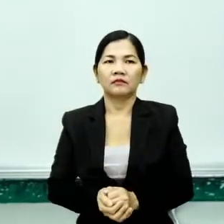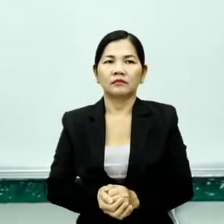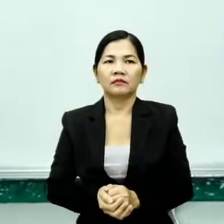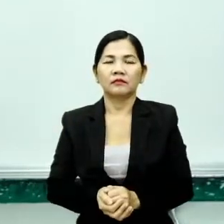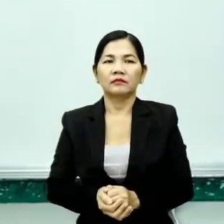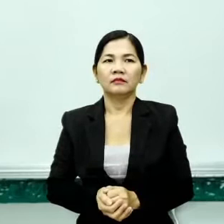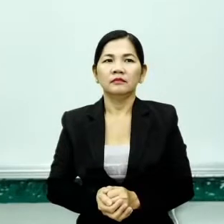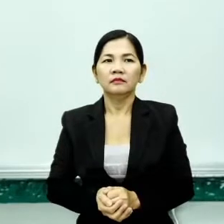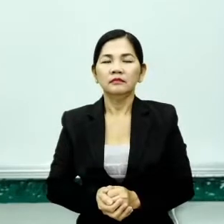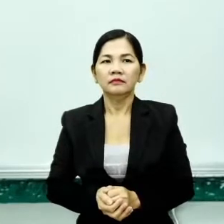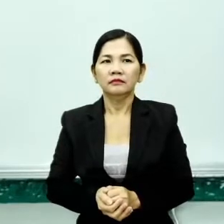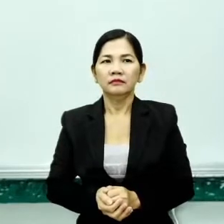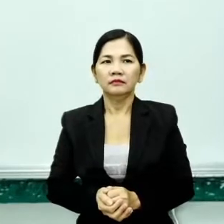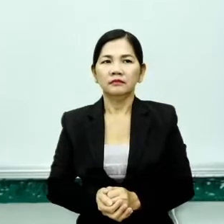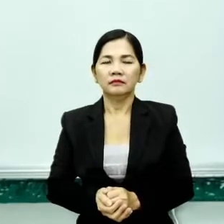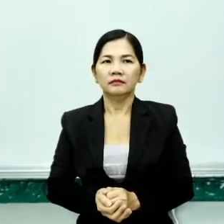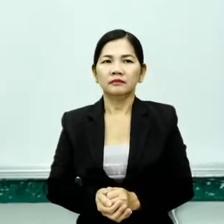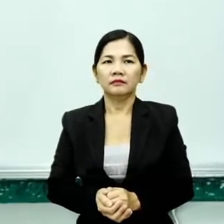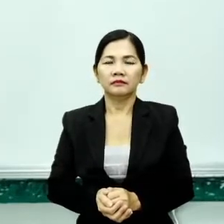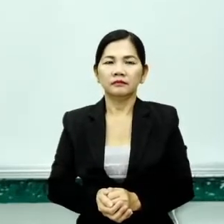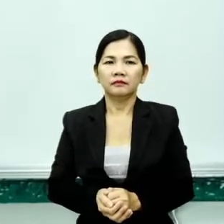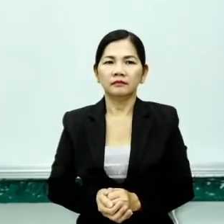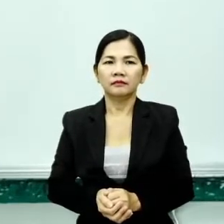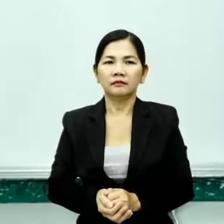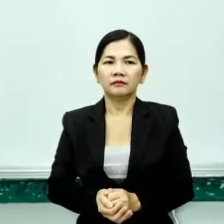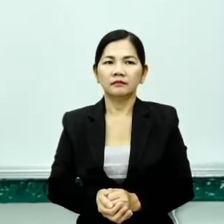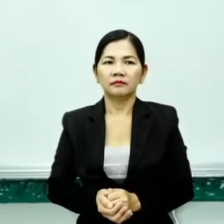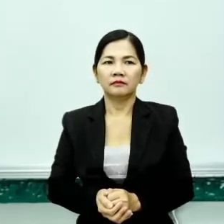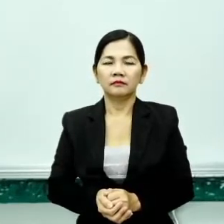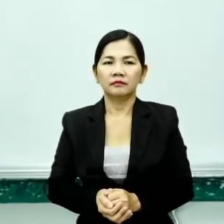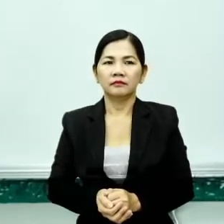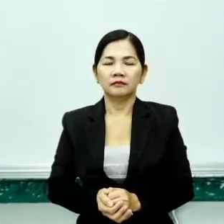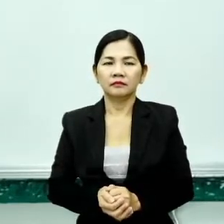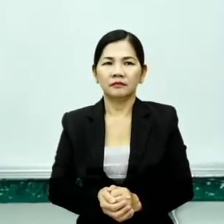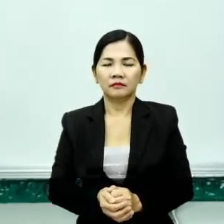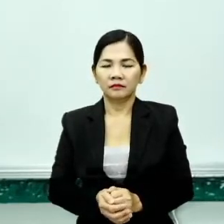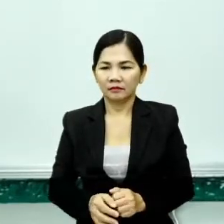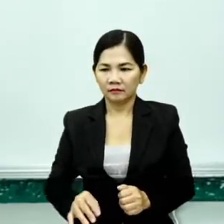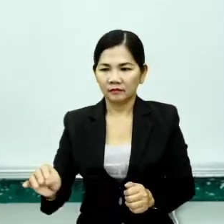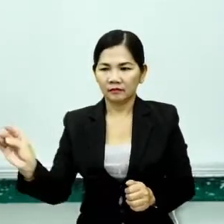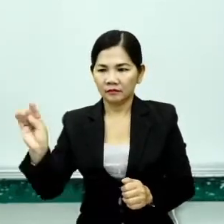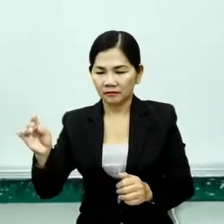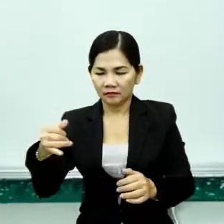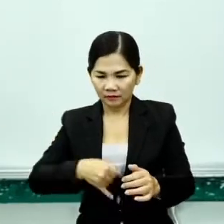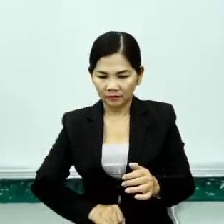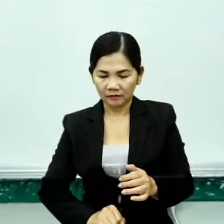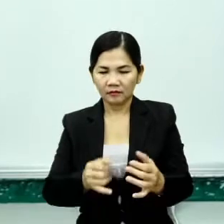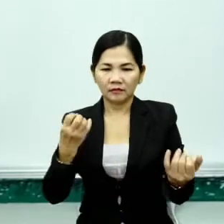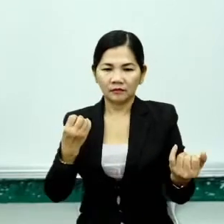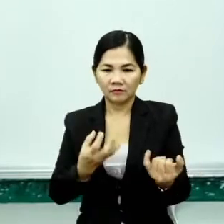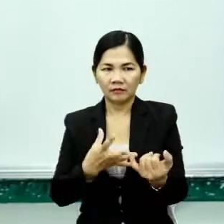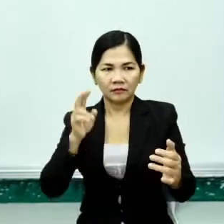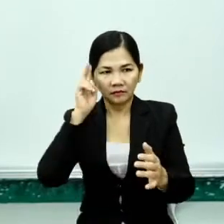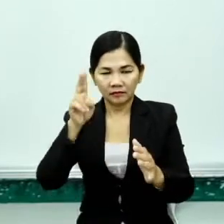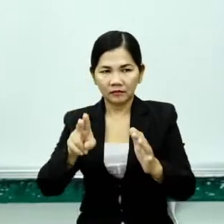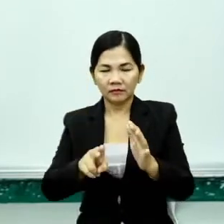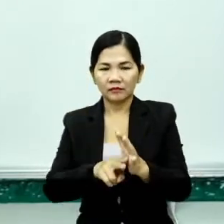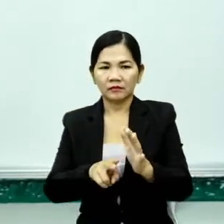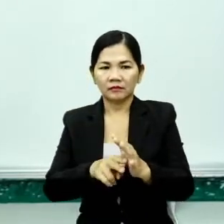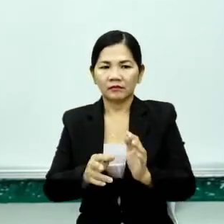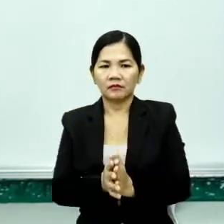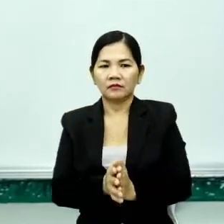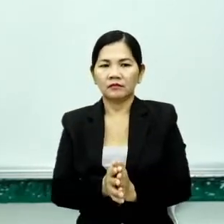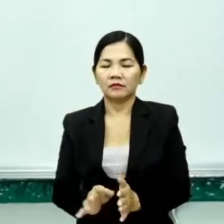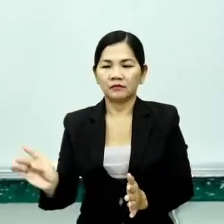đối mà địch tại con cha là ổn là con cha sát trên trăm con đời thực đó miên lạc là nạ sầm cha cứ